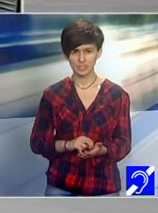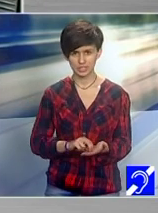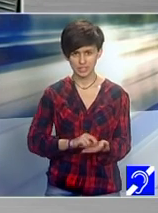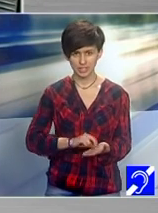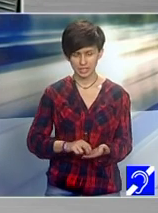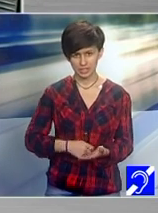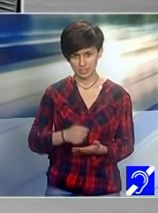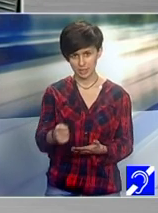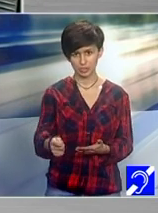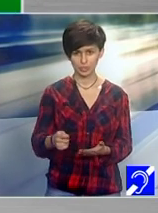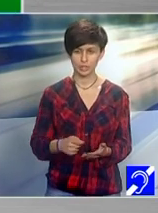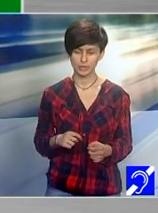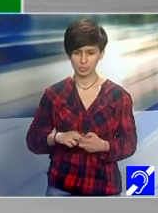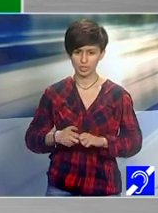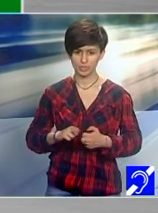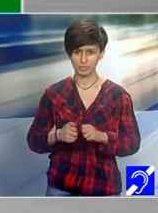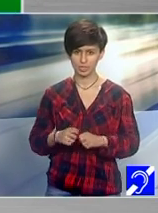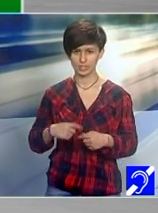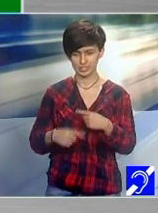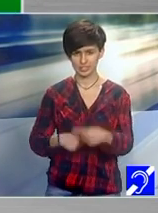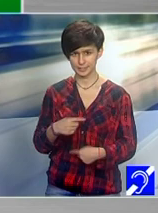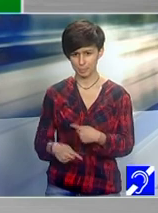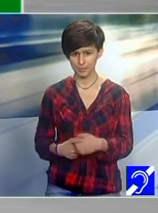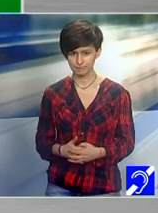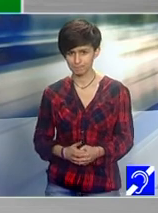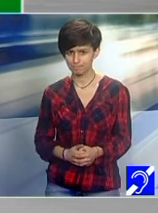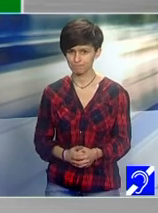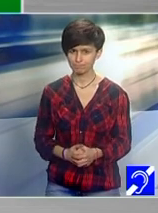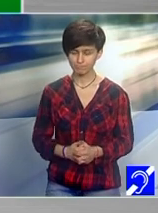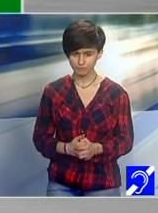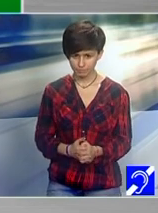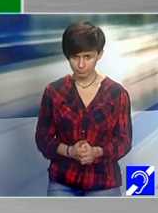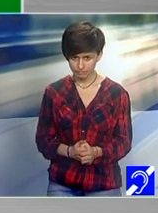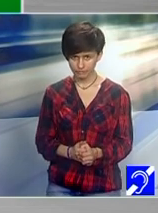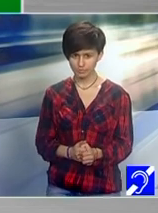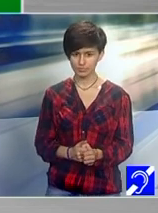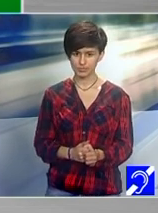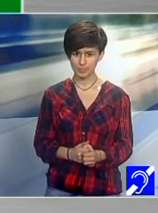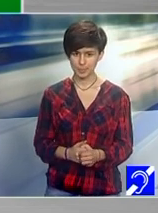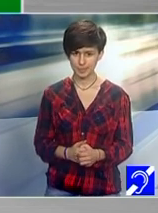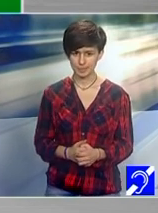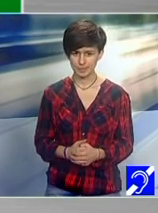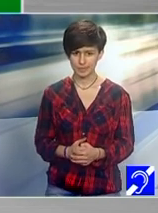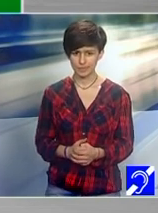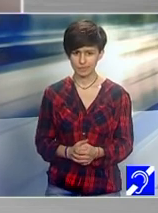acest cutremur la vârful Casei Naționale de Asigurări de Sănătate.